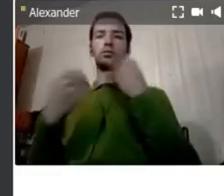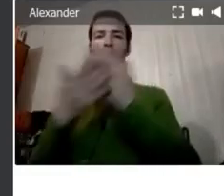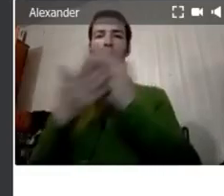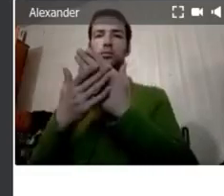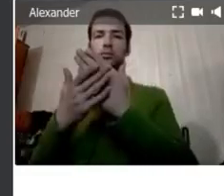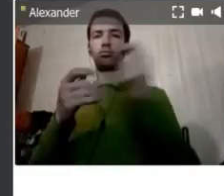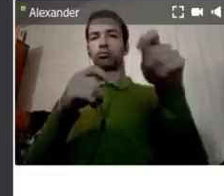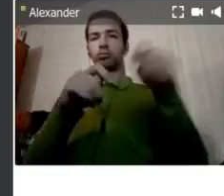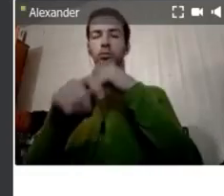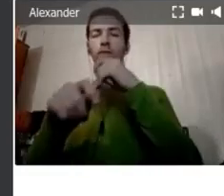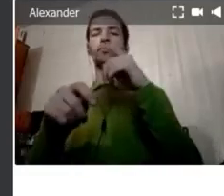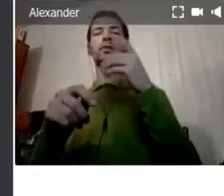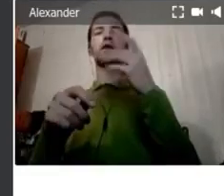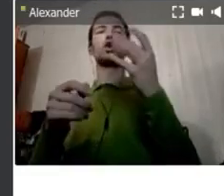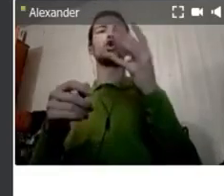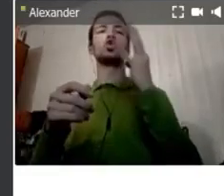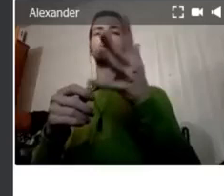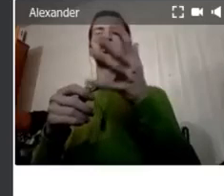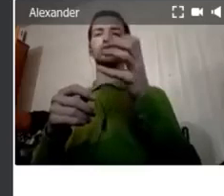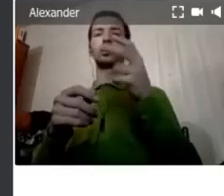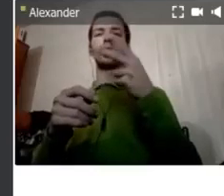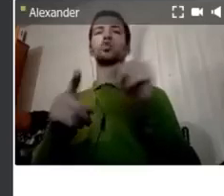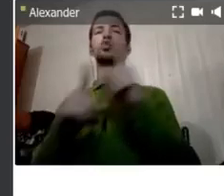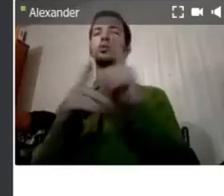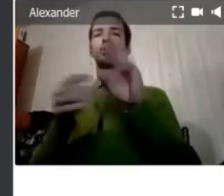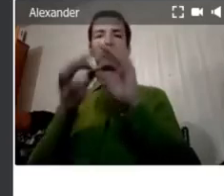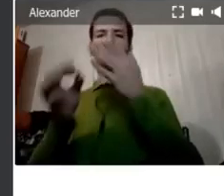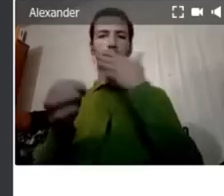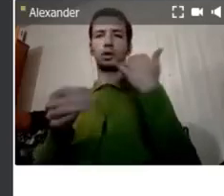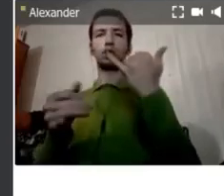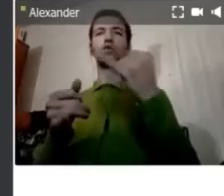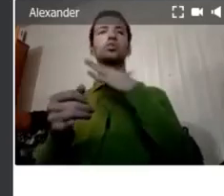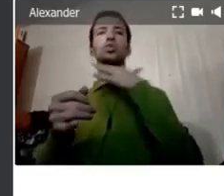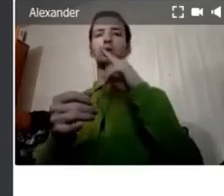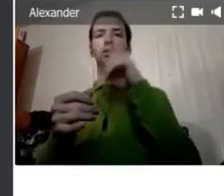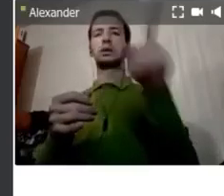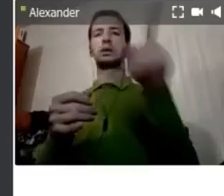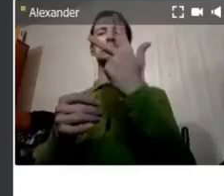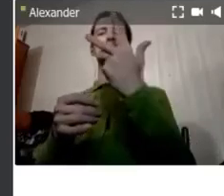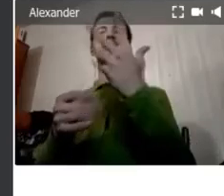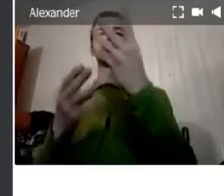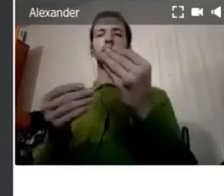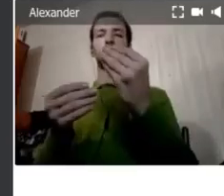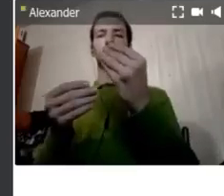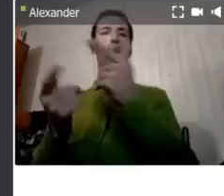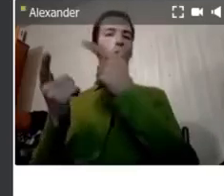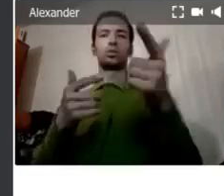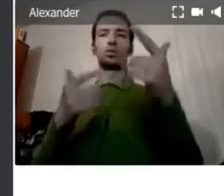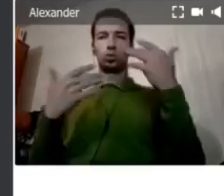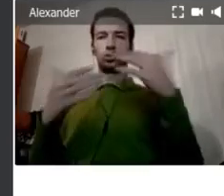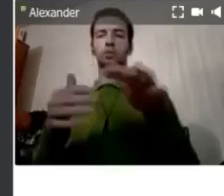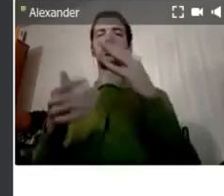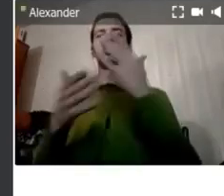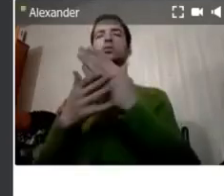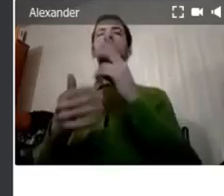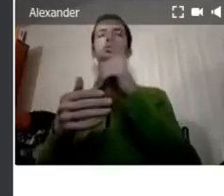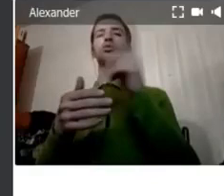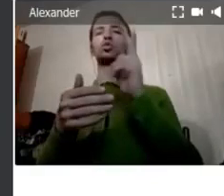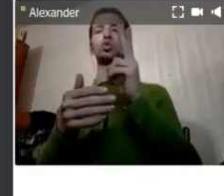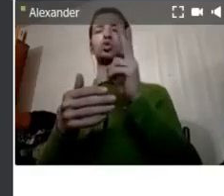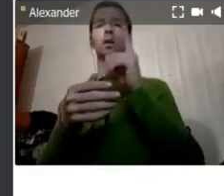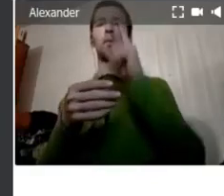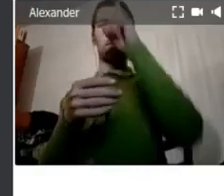пожалуйста, плюсики. Даже если вам за полгода упадет бонус 4500 евро. Это у нас где-то